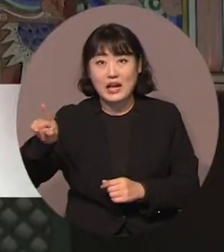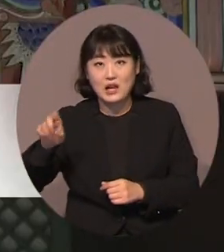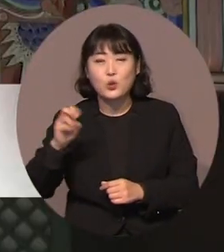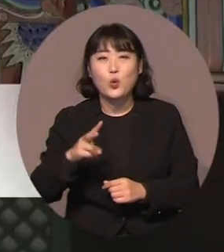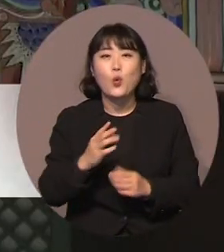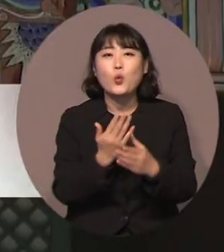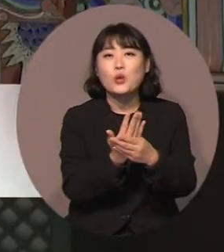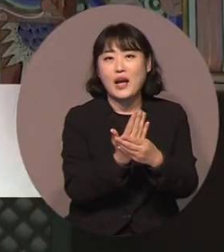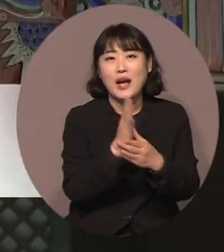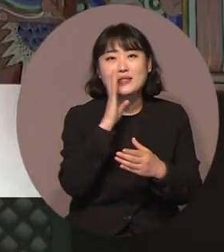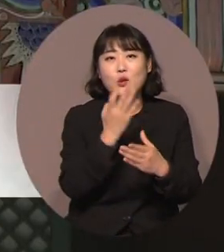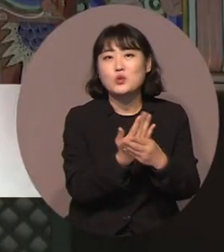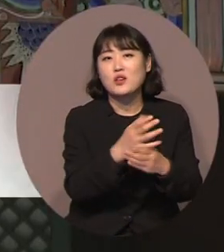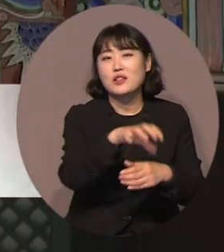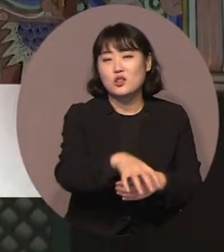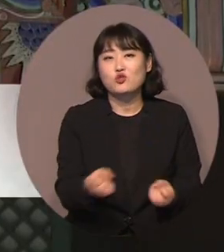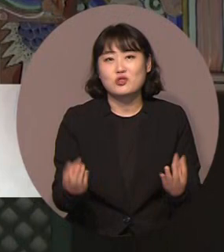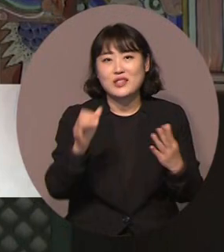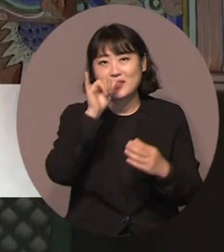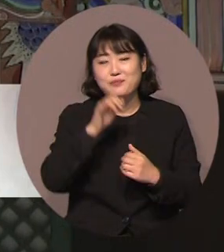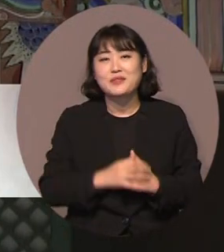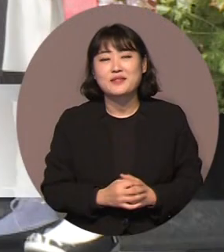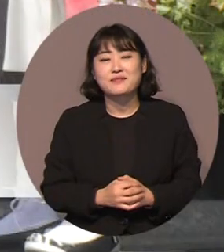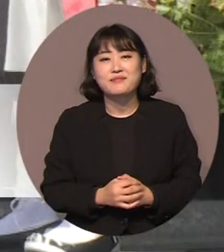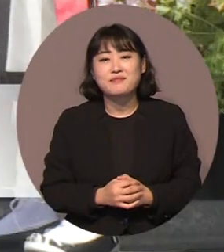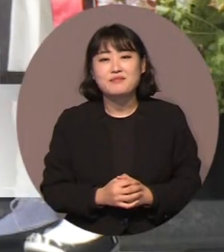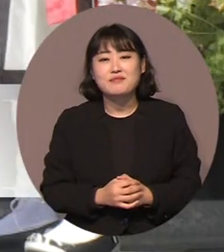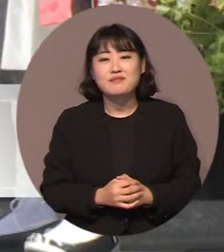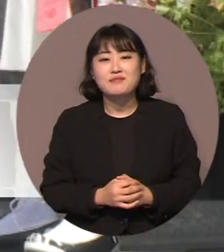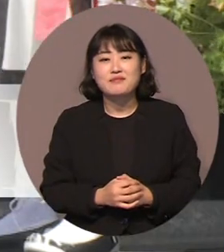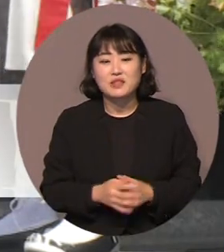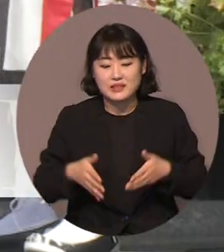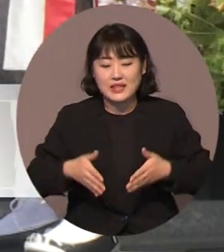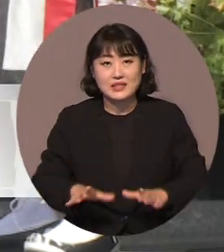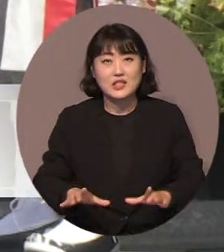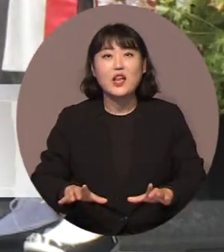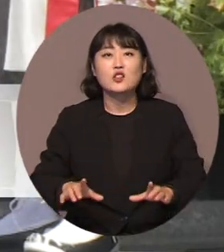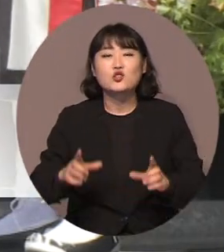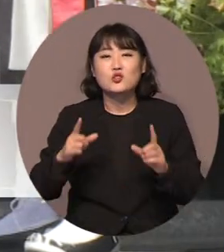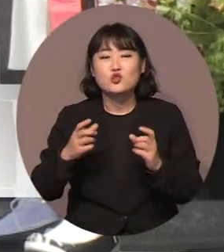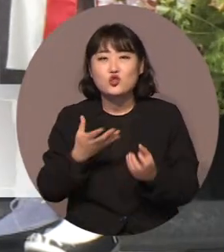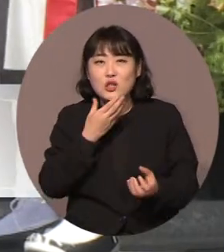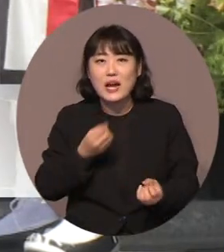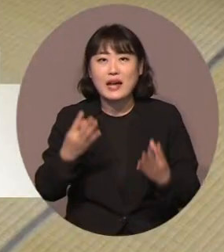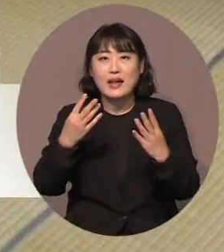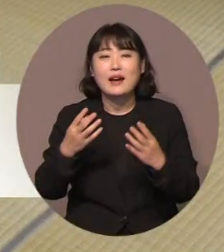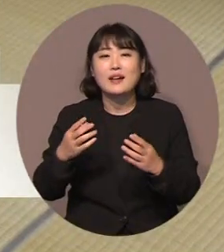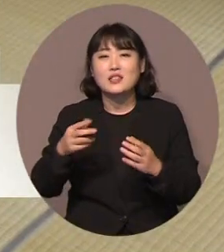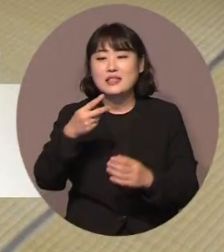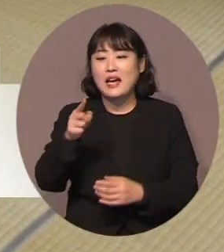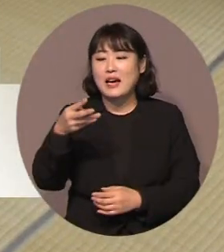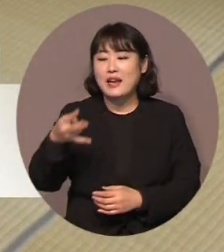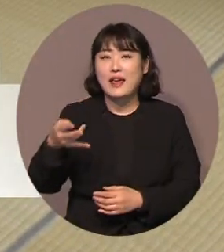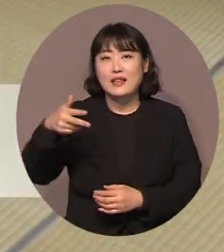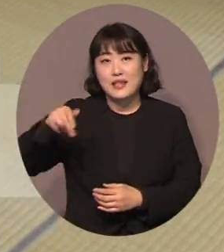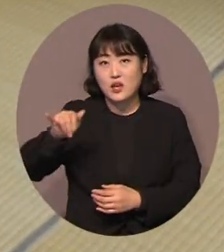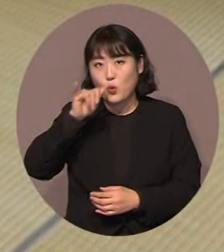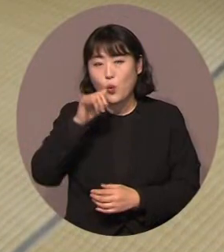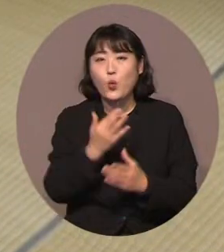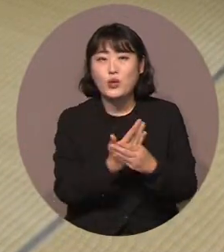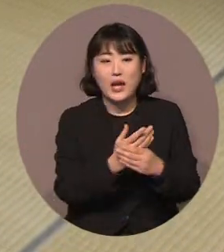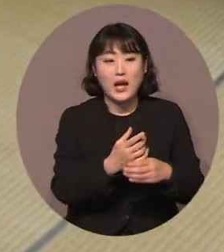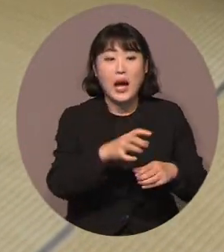올랐습니다 축제 첫날인 오늘은 현충사에서 충무공 탄신을 기념하는 다래제가 열렸고 온양온천역